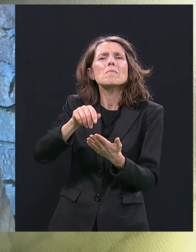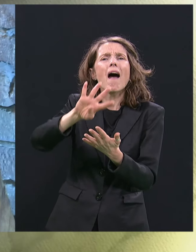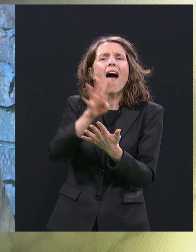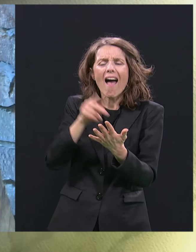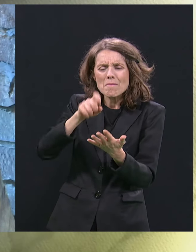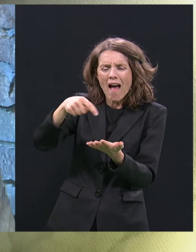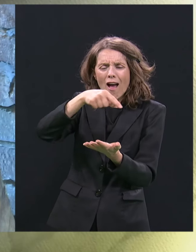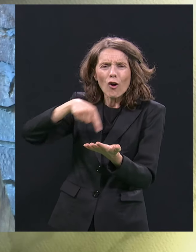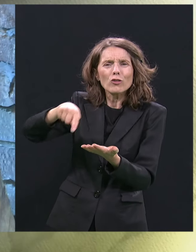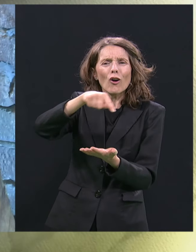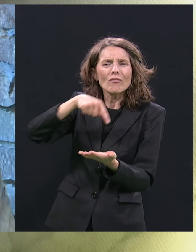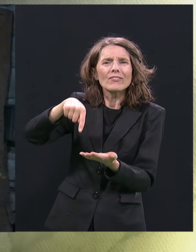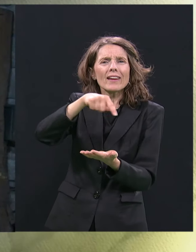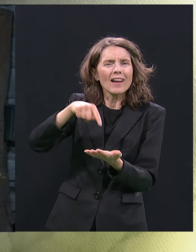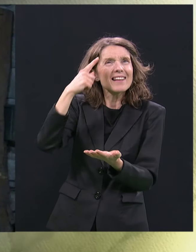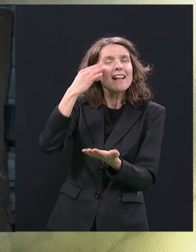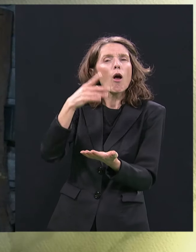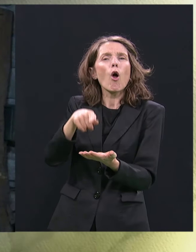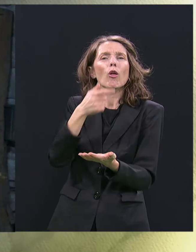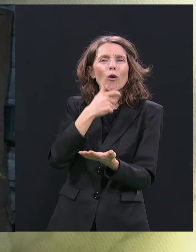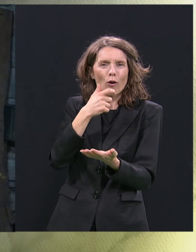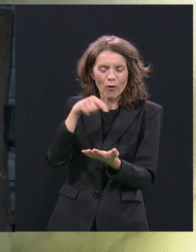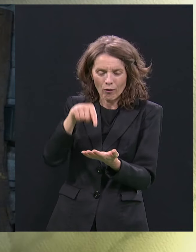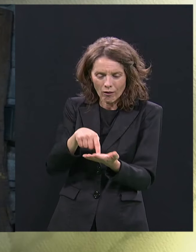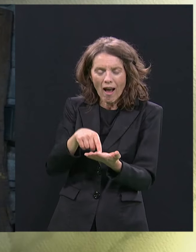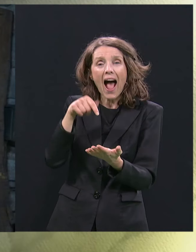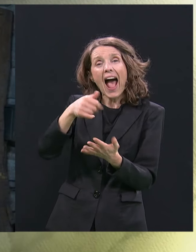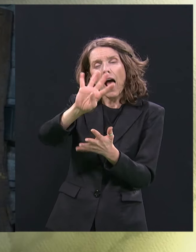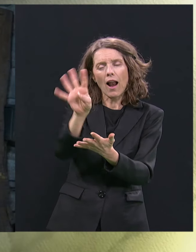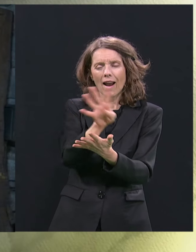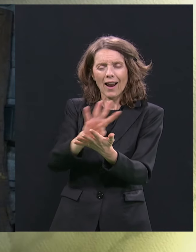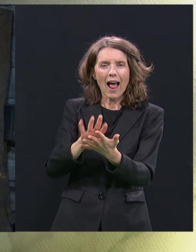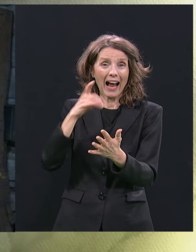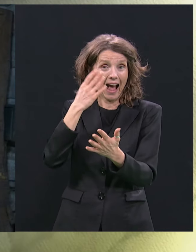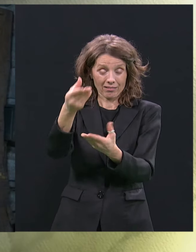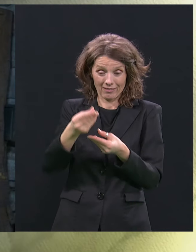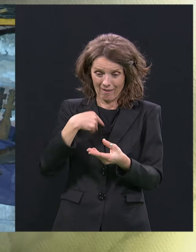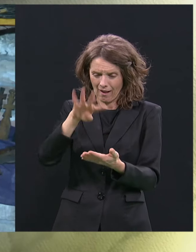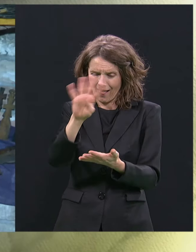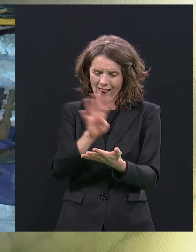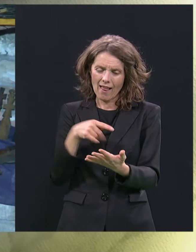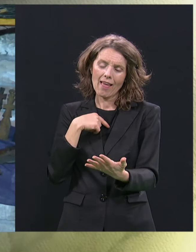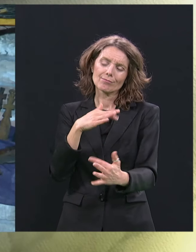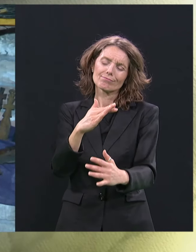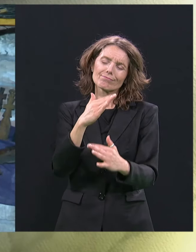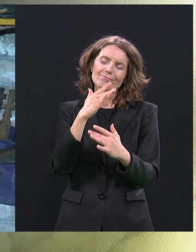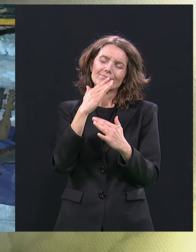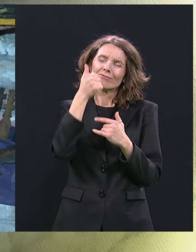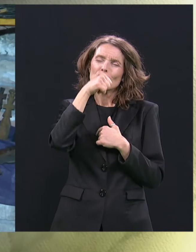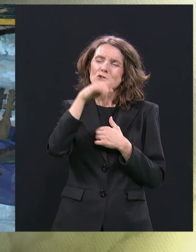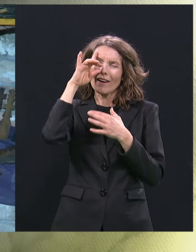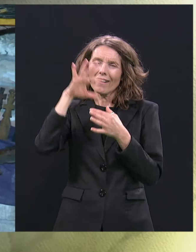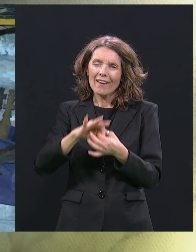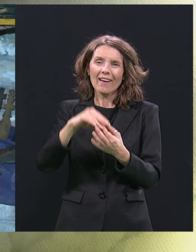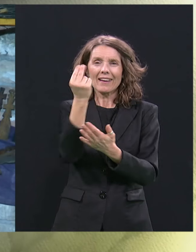nalazimo slike i nalazimo našu maštariju. Inicijalna kapisla u svemu tome i taj, jeste taj